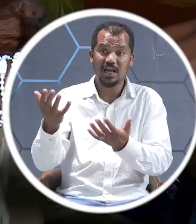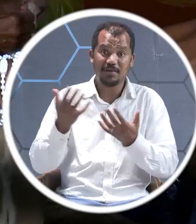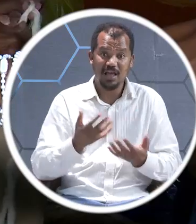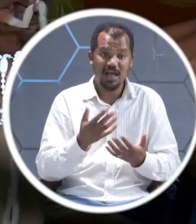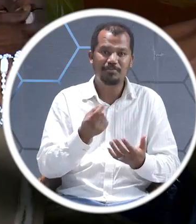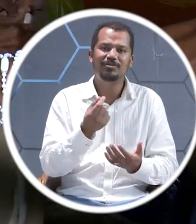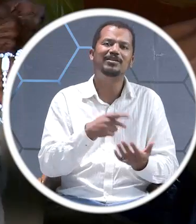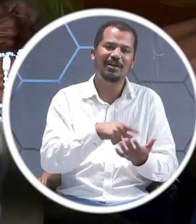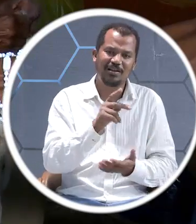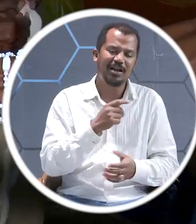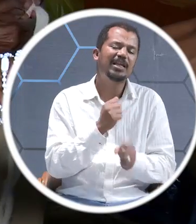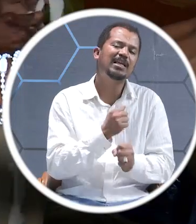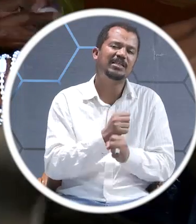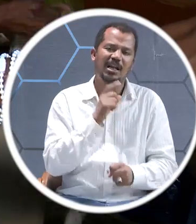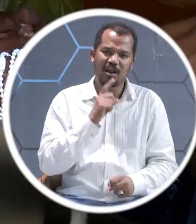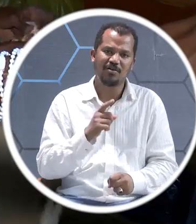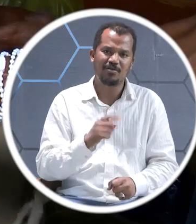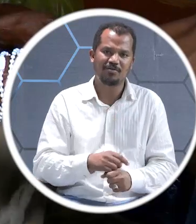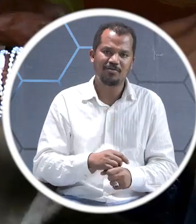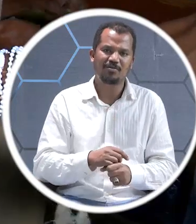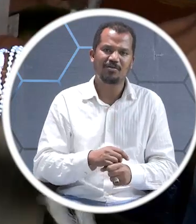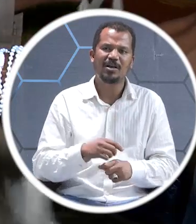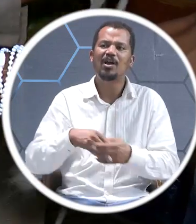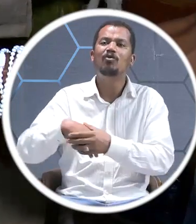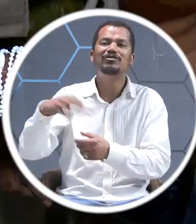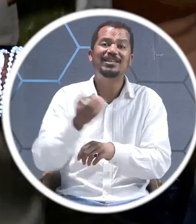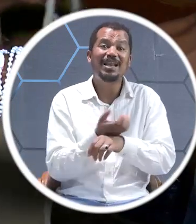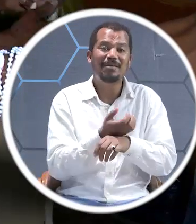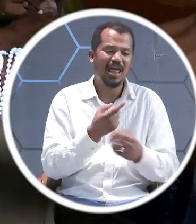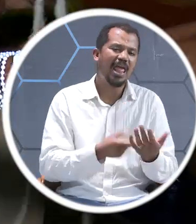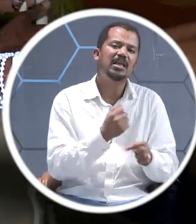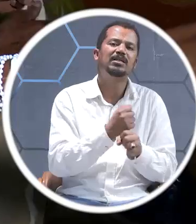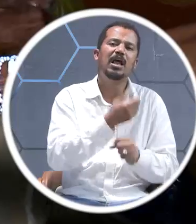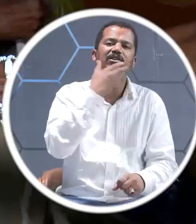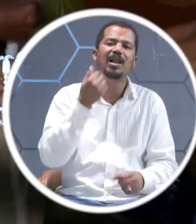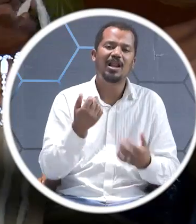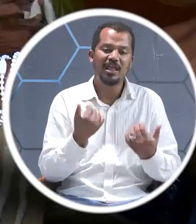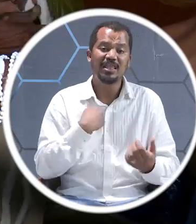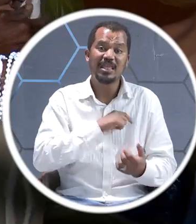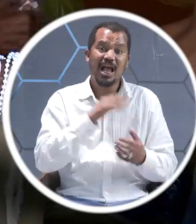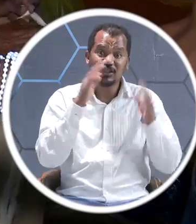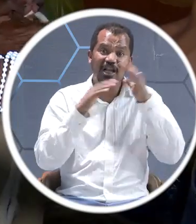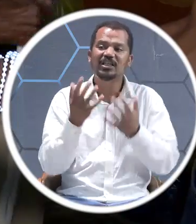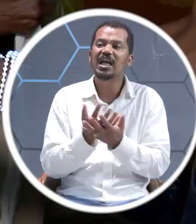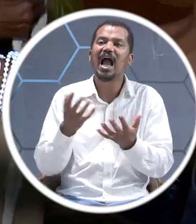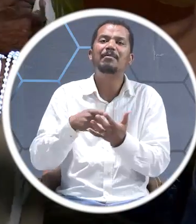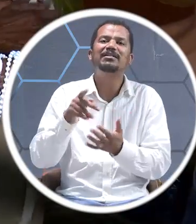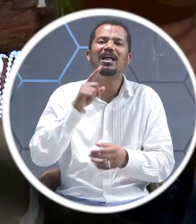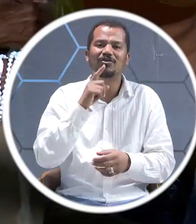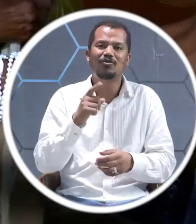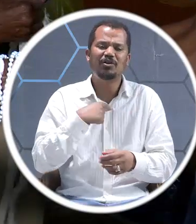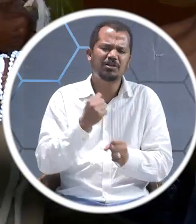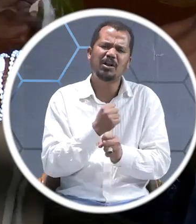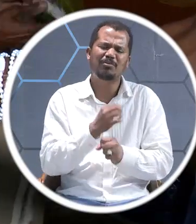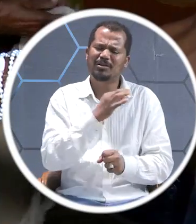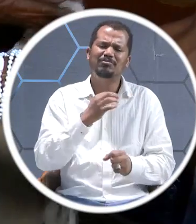araba, kafunal ya, ia serawan. Tasbal tu lebih mana, insyaallah. Tariak amek jauh nak cek gerak cina ni,